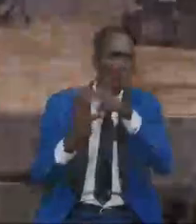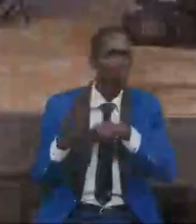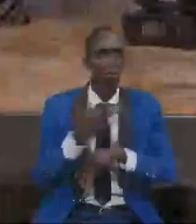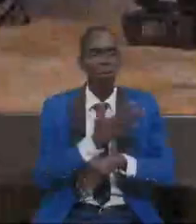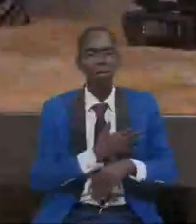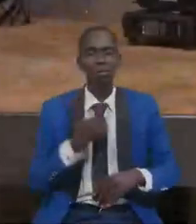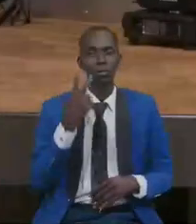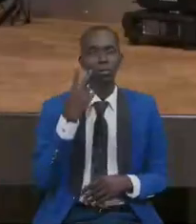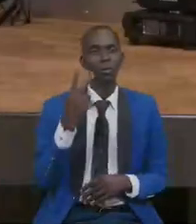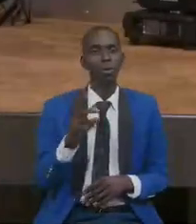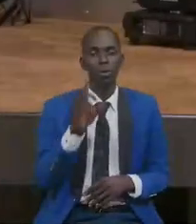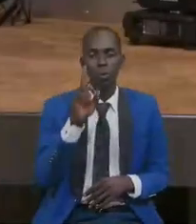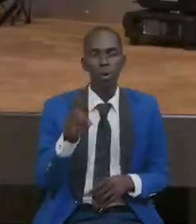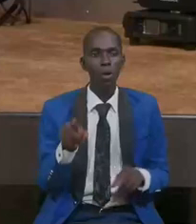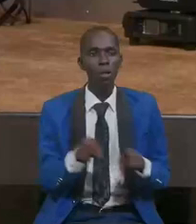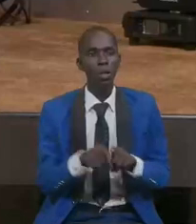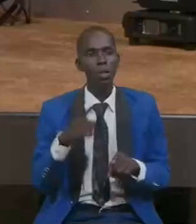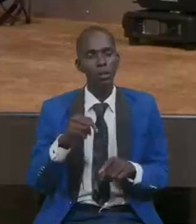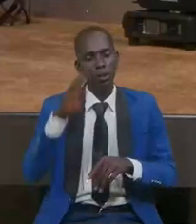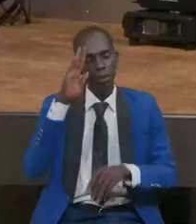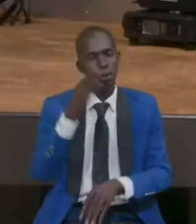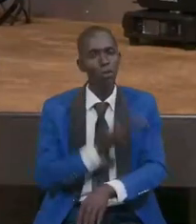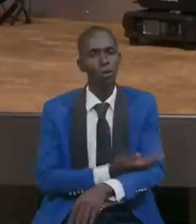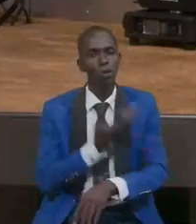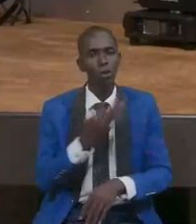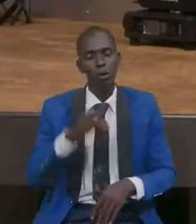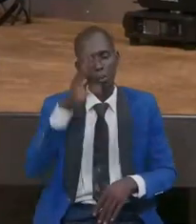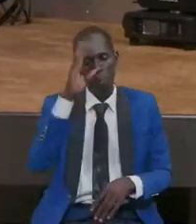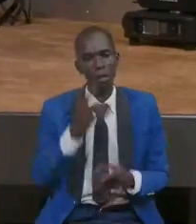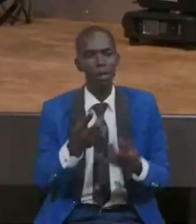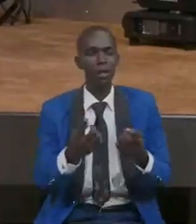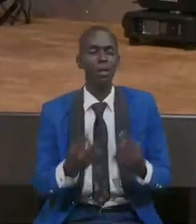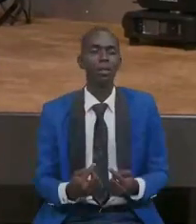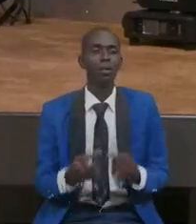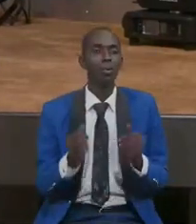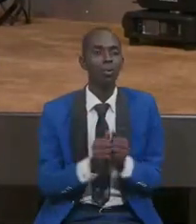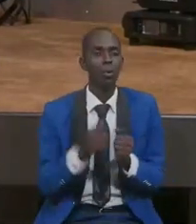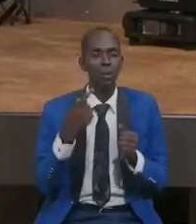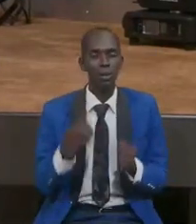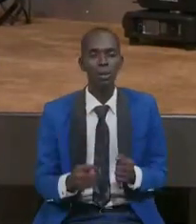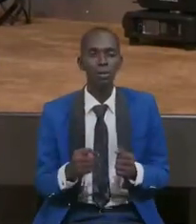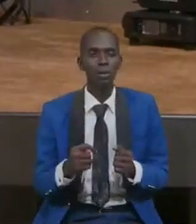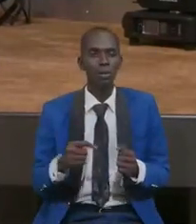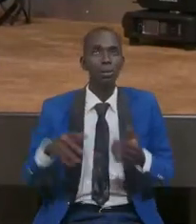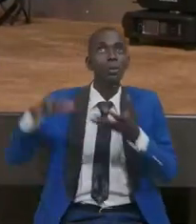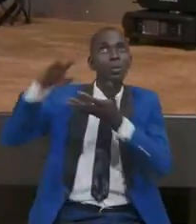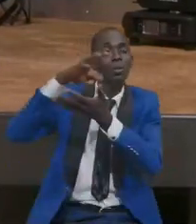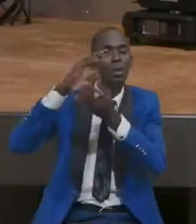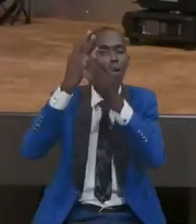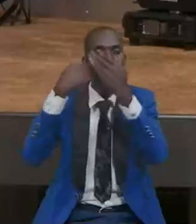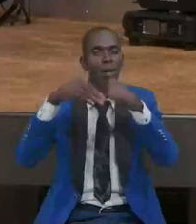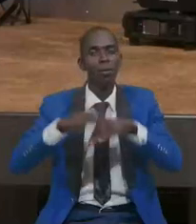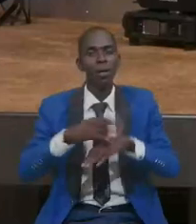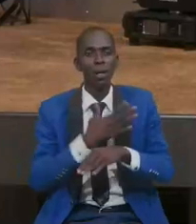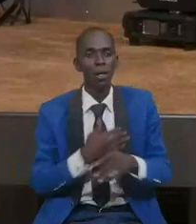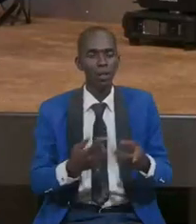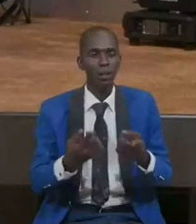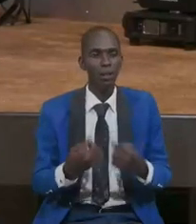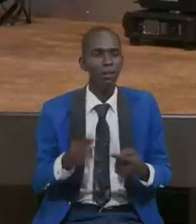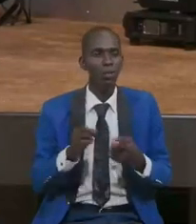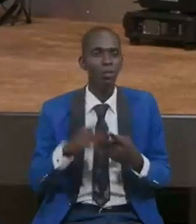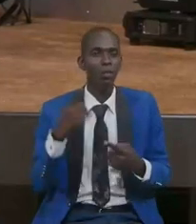arrogantes que prononçait la corne. Et le verset 12, il dit, je regardais pendant mes visions nocturnes